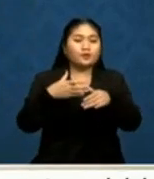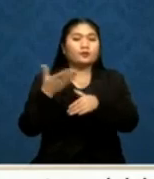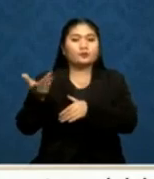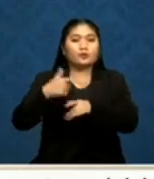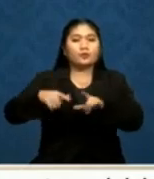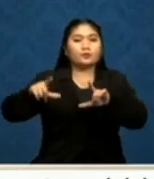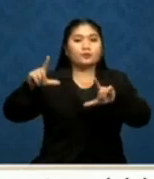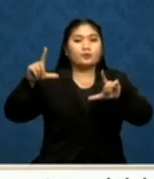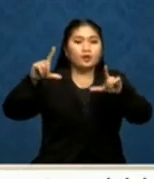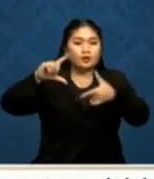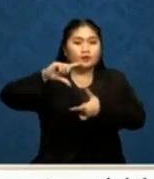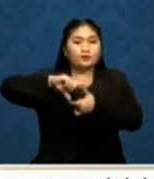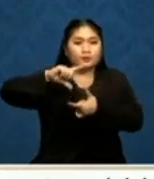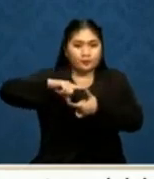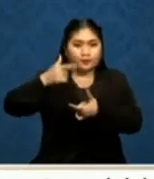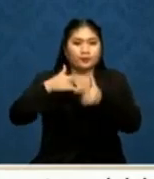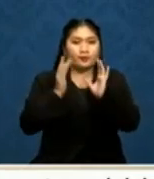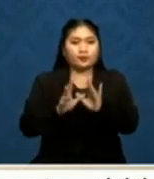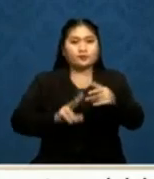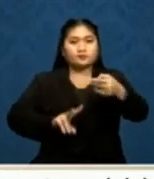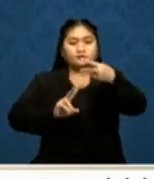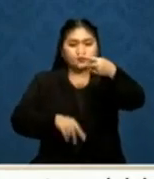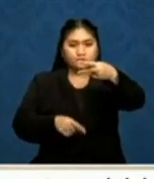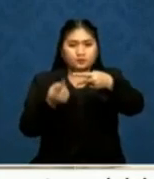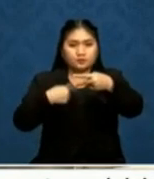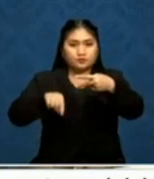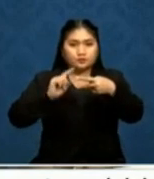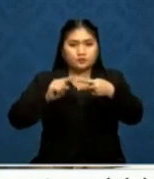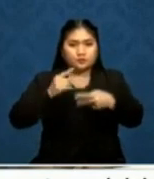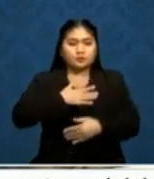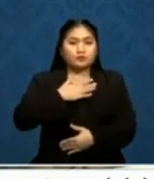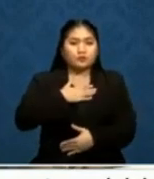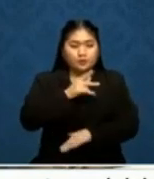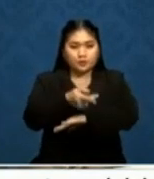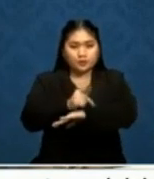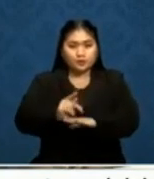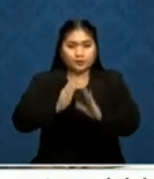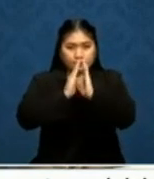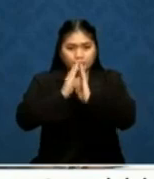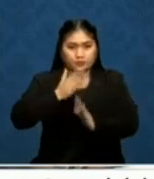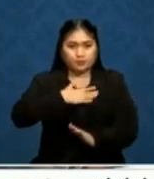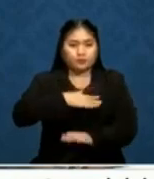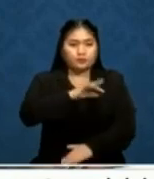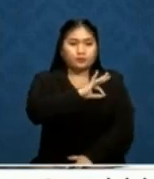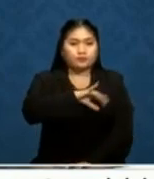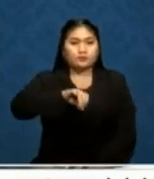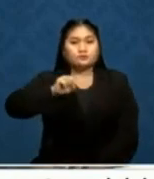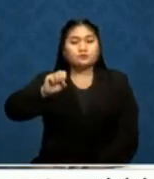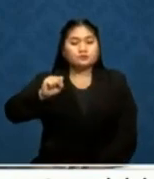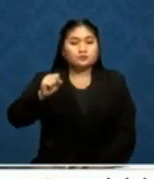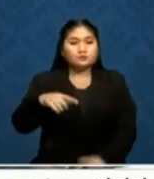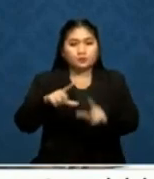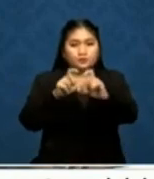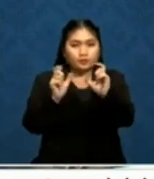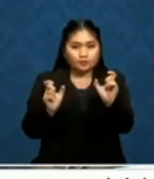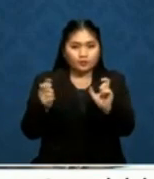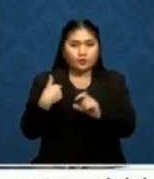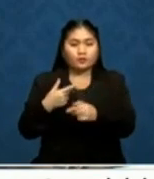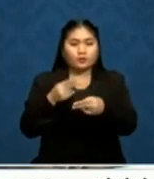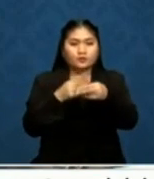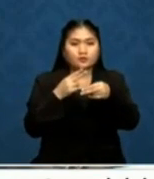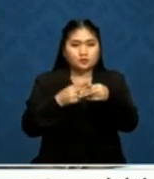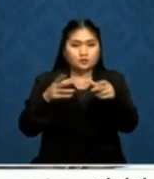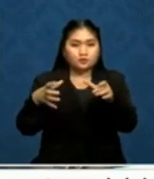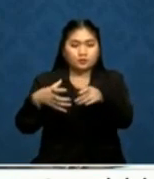ครับเชิญครับ เรียนท่านประธานสภาที่เคารพผมนายคระทองใจสดสมาชิกสภาผู้แทนราษฎรจังหวัดเพชรบูรณ์ขอเสนอร